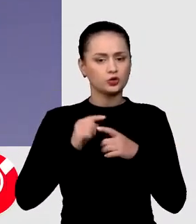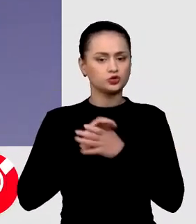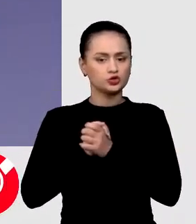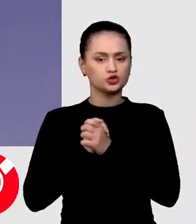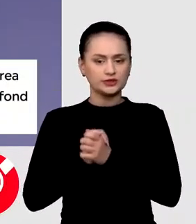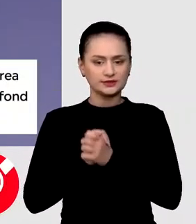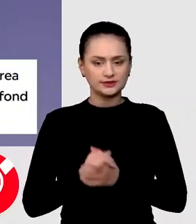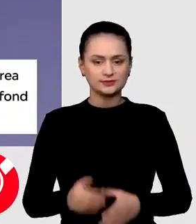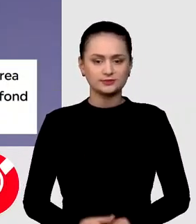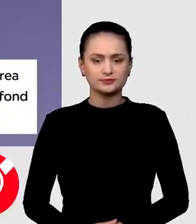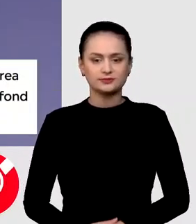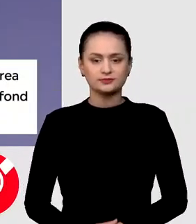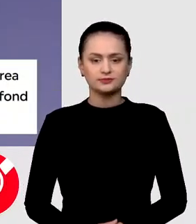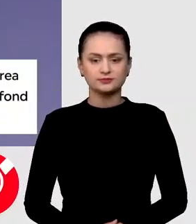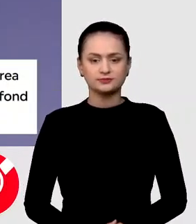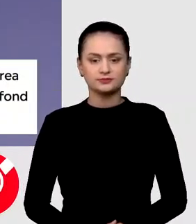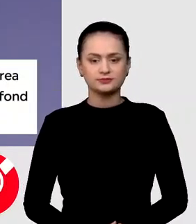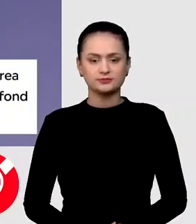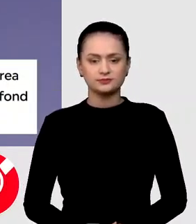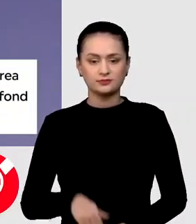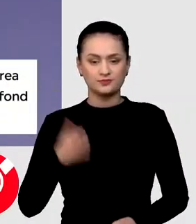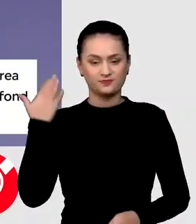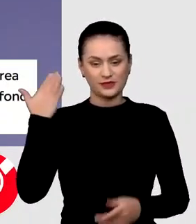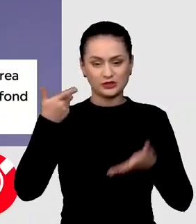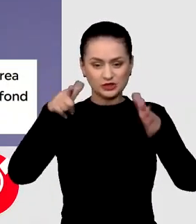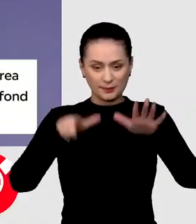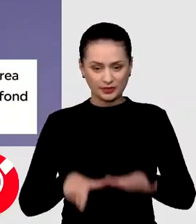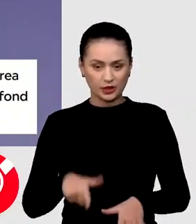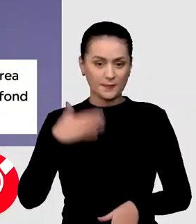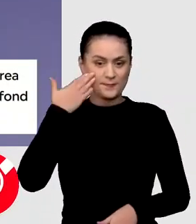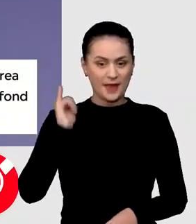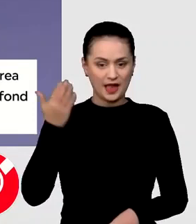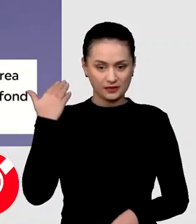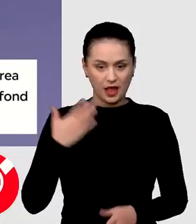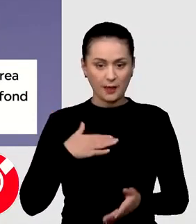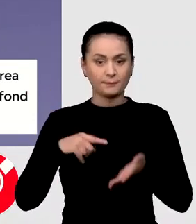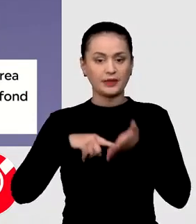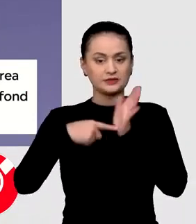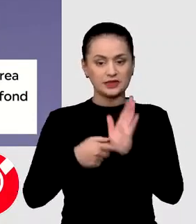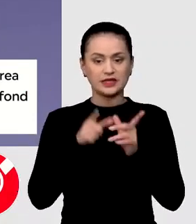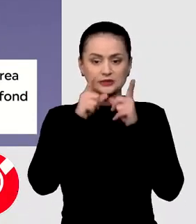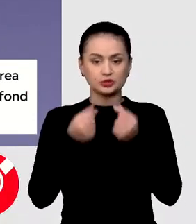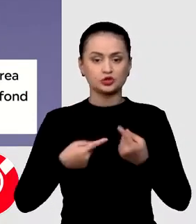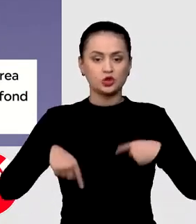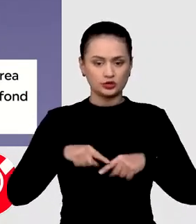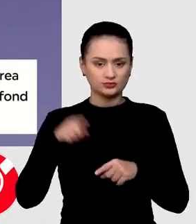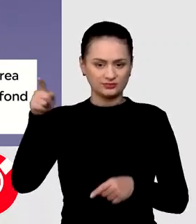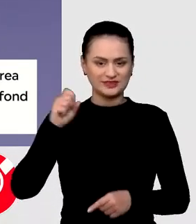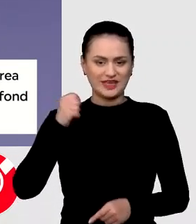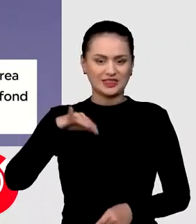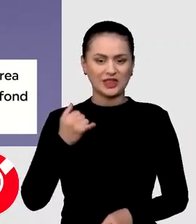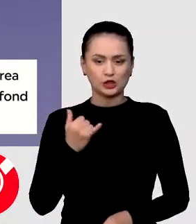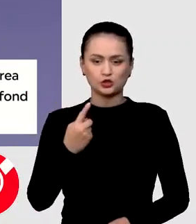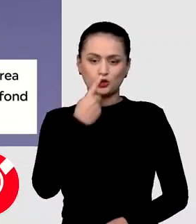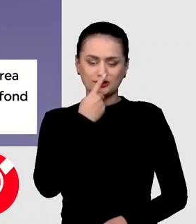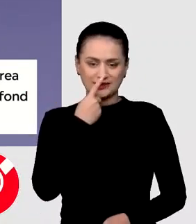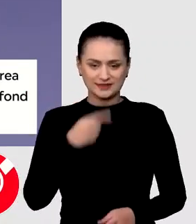-o. Sún luni în înbiardă, ne pot prezenti o reușit să